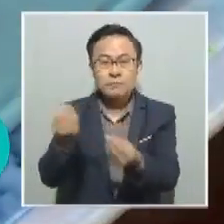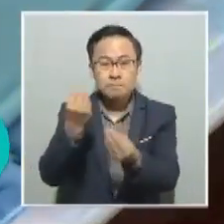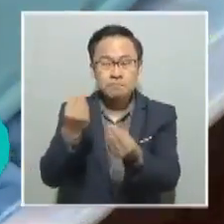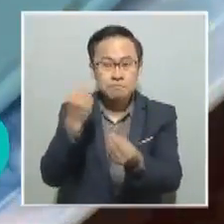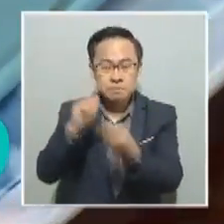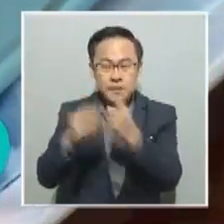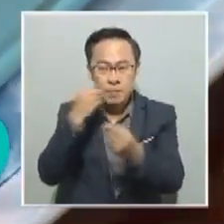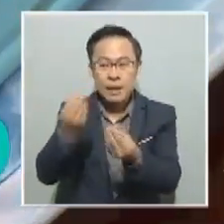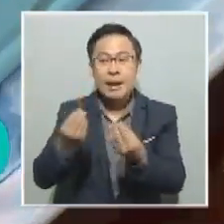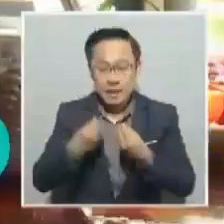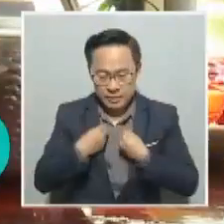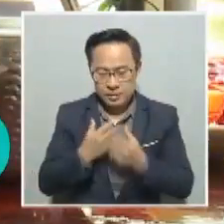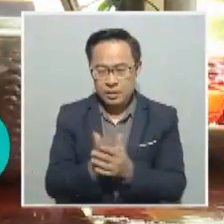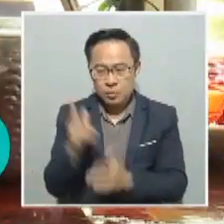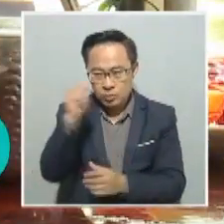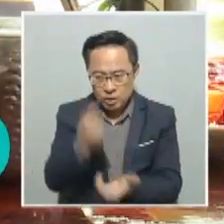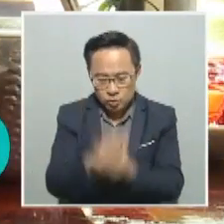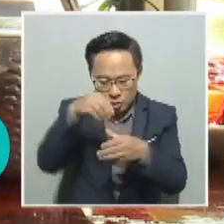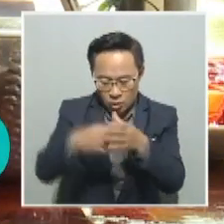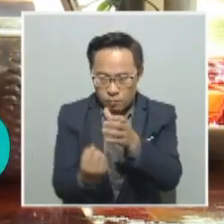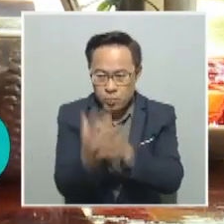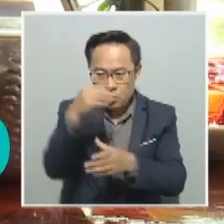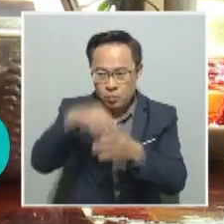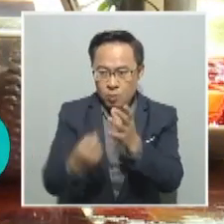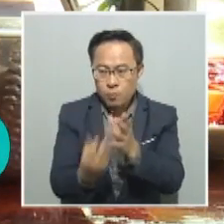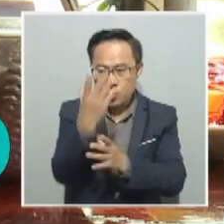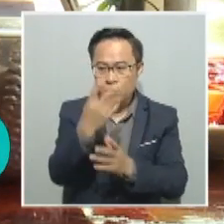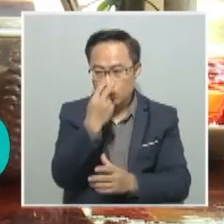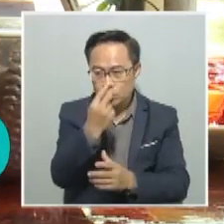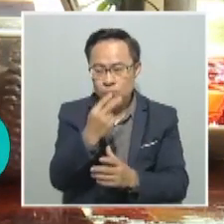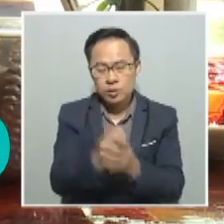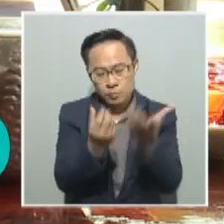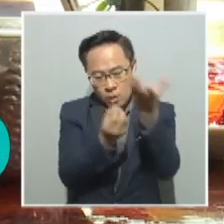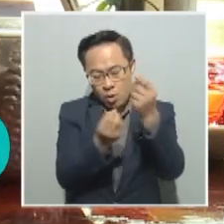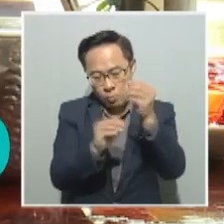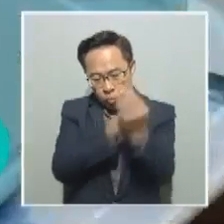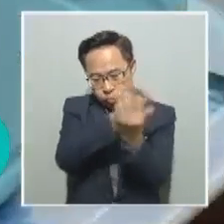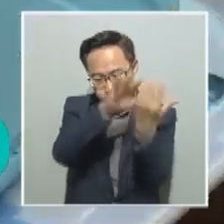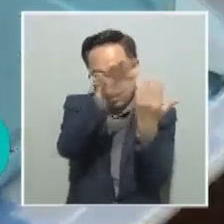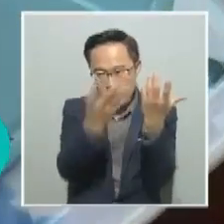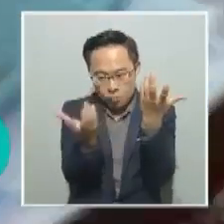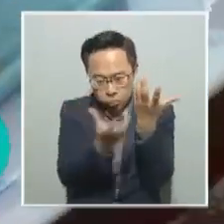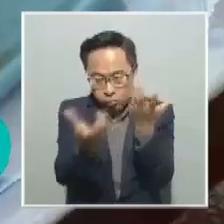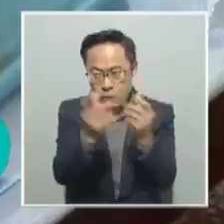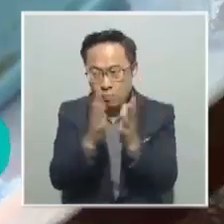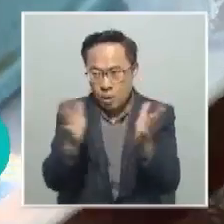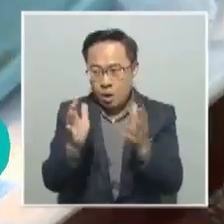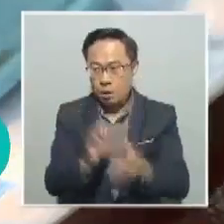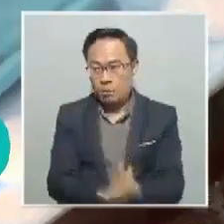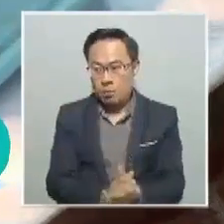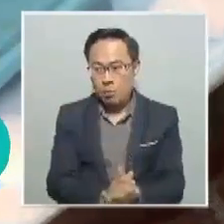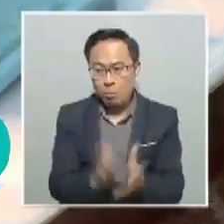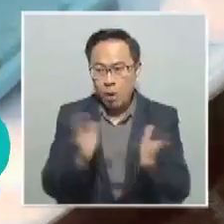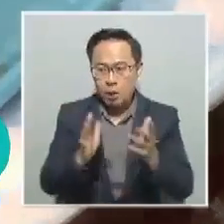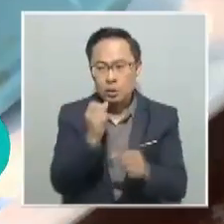าที่เป็นสามีนะฮะเอาเราไปปลูกดูไหนๆเป็นตัวเมียมันต้องออกลูกออกหลานได ้ ปรากฏว่าผลฟักข้าวดกม